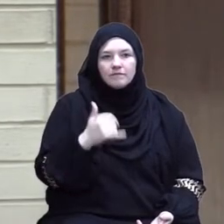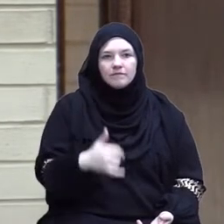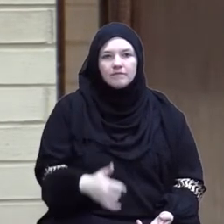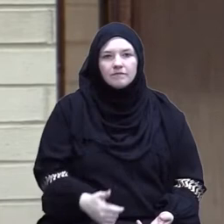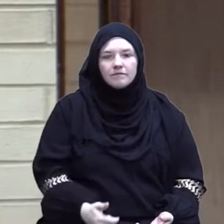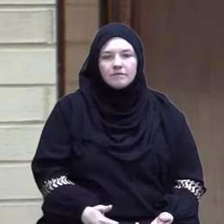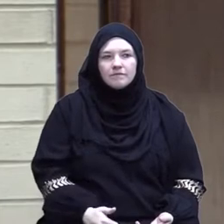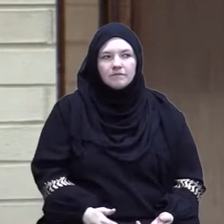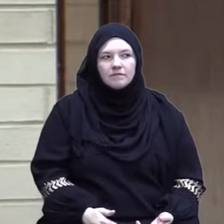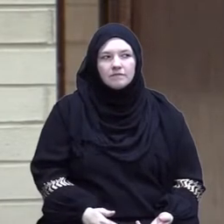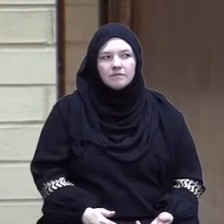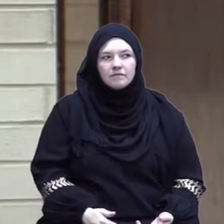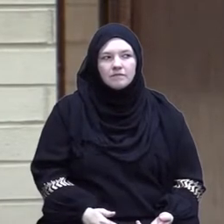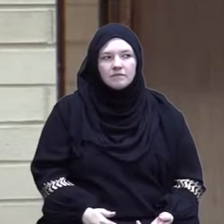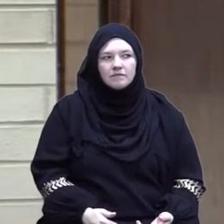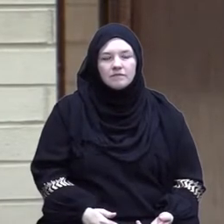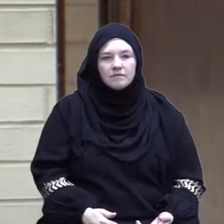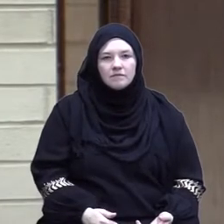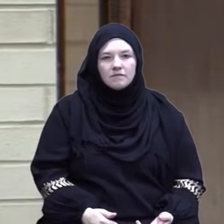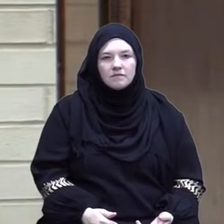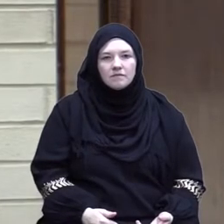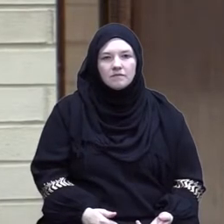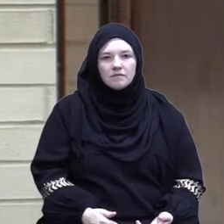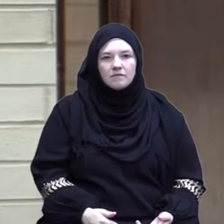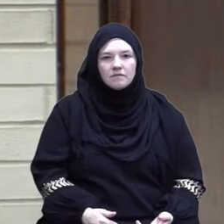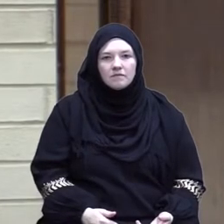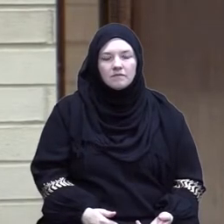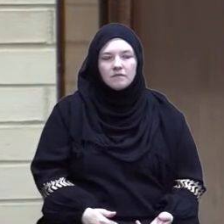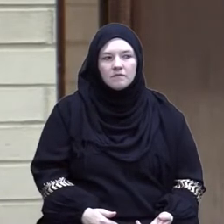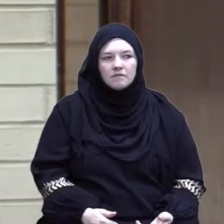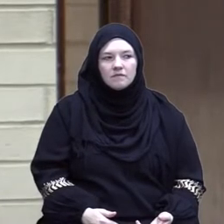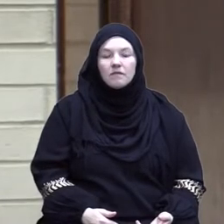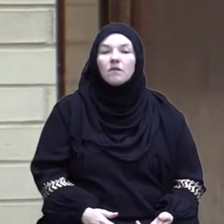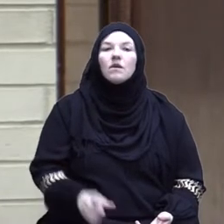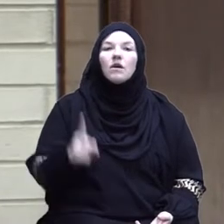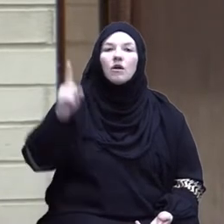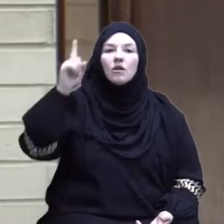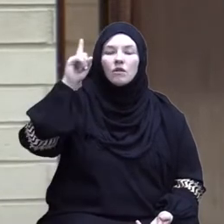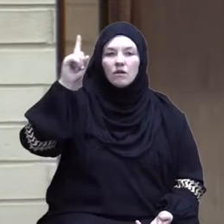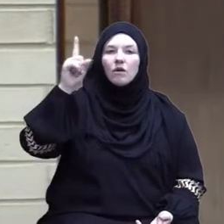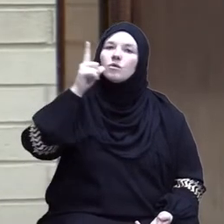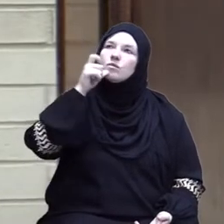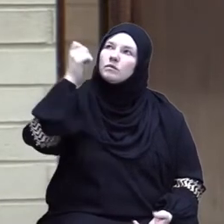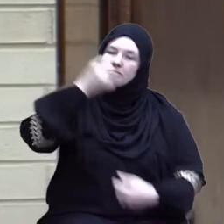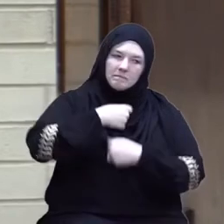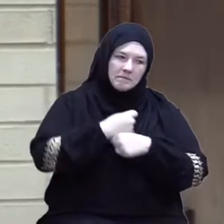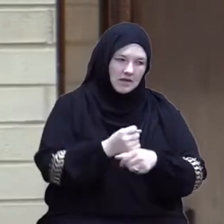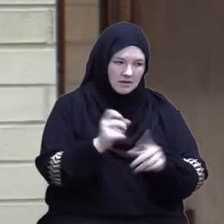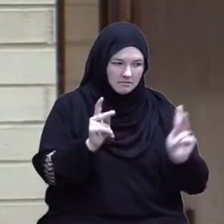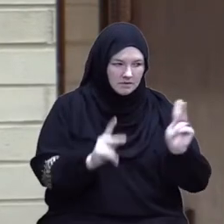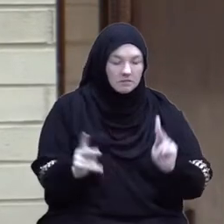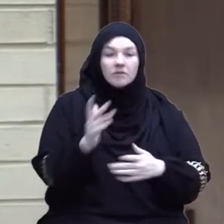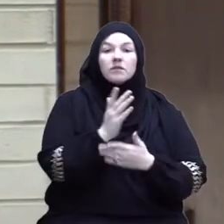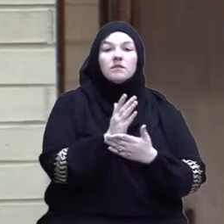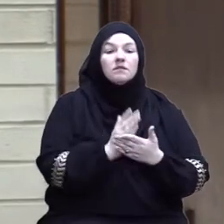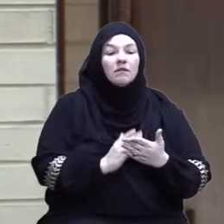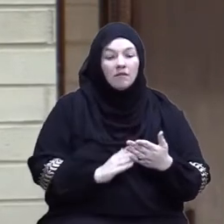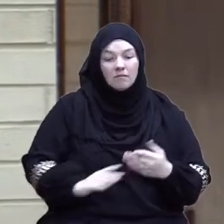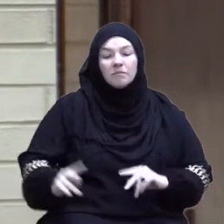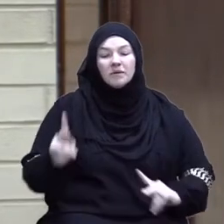فمنكم كافر وَمِنْكُمْ مُؤْمِنٌ. Allah is the one who created you. Some of you